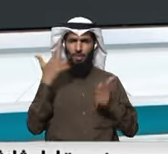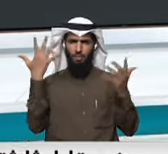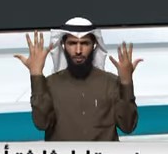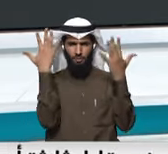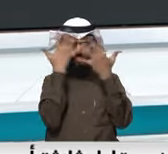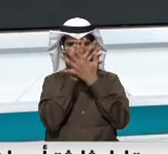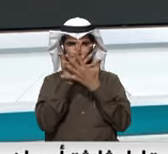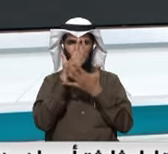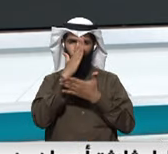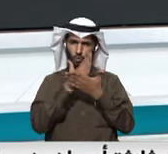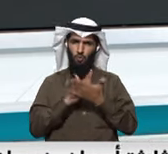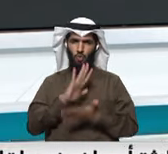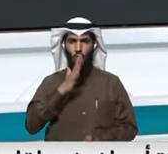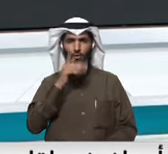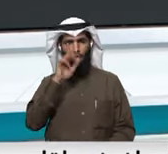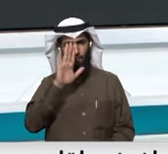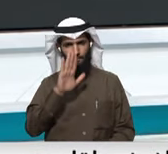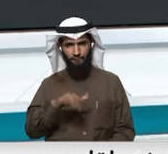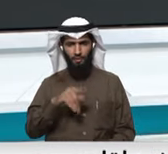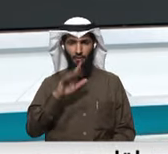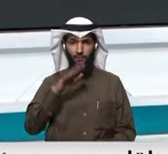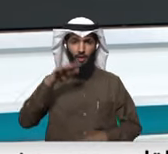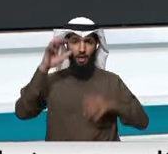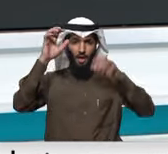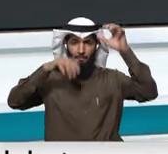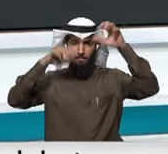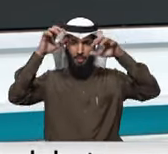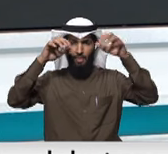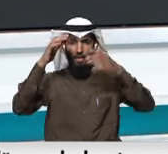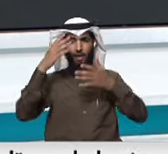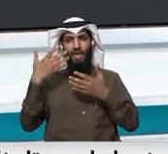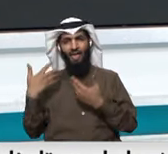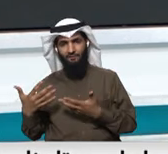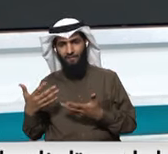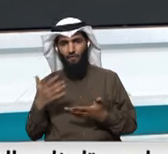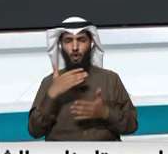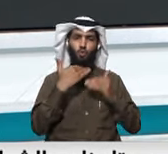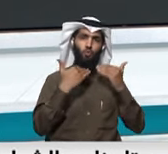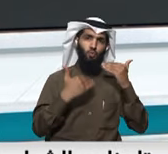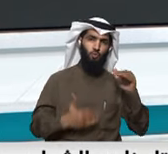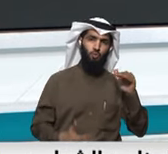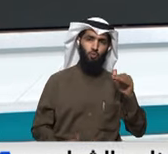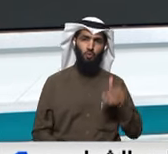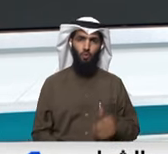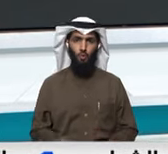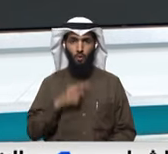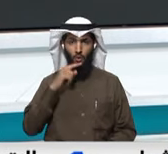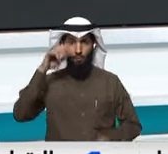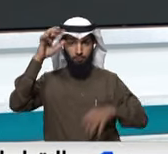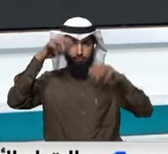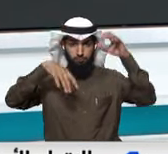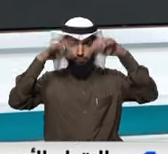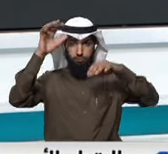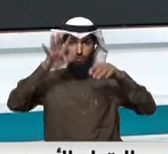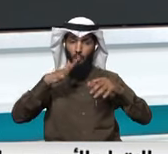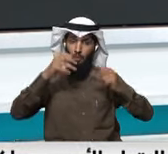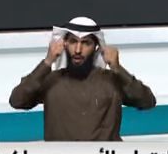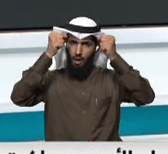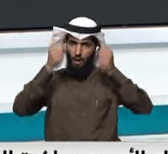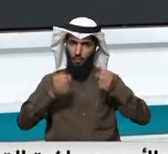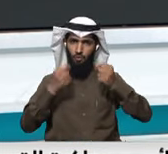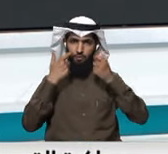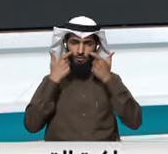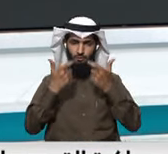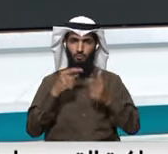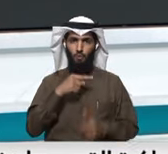على بعض المناطق بكميات متفاوته ما بين خفيفه الى متوسطه حاليا وفرص الغزاره موجوده ويانا الهواء الكوسك حد